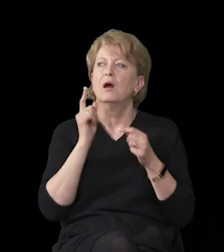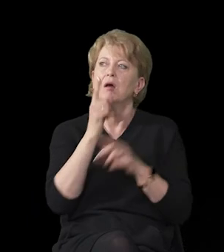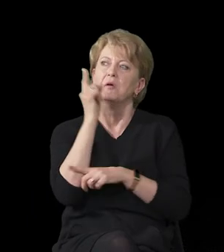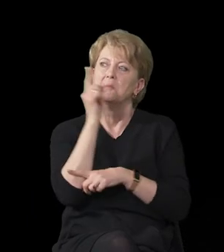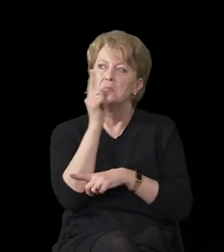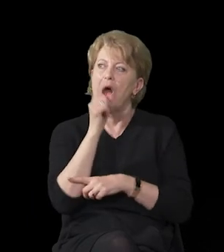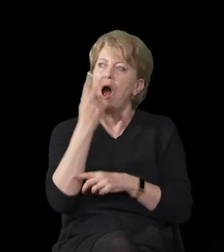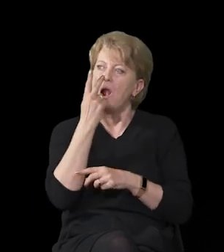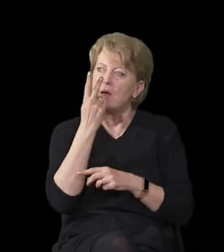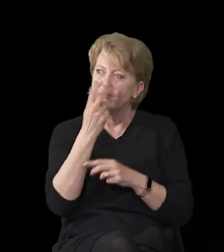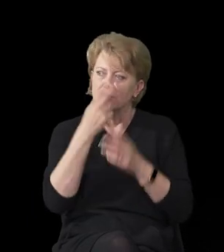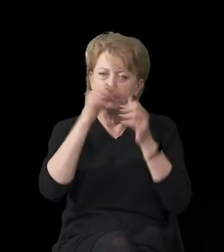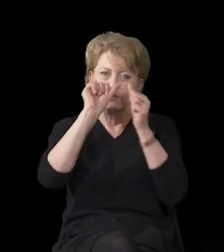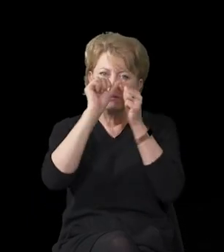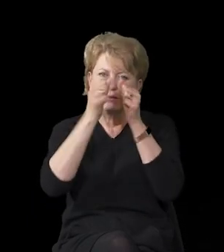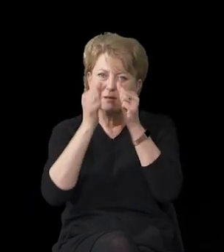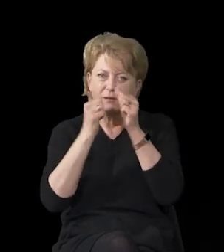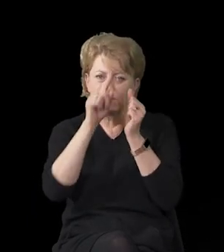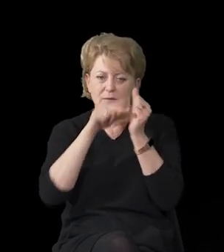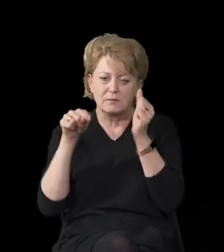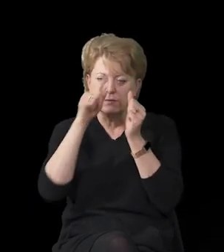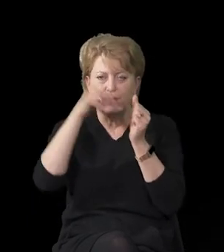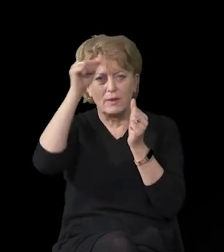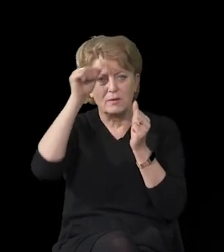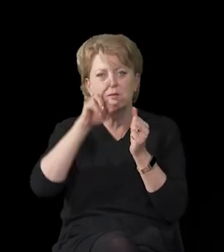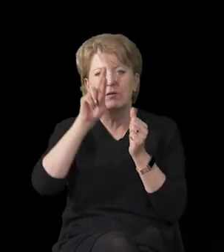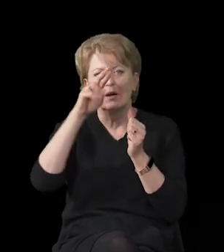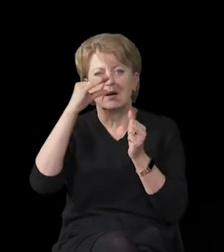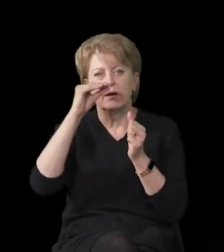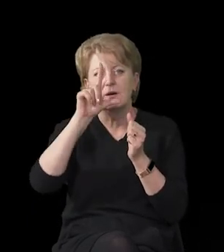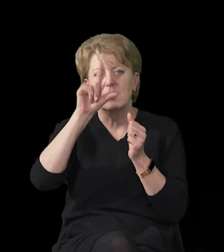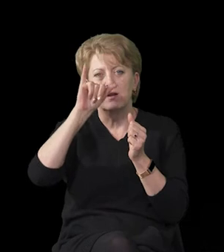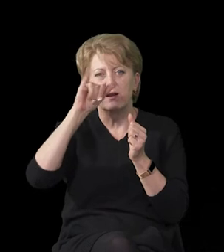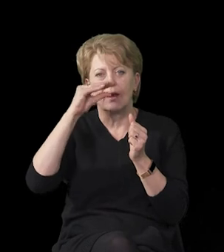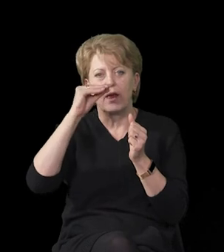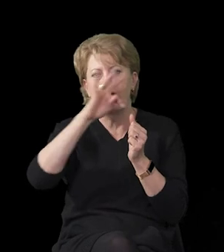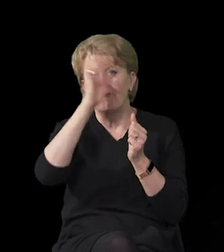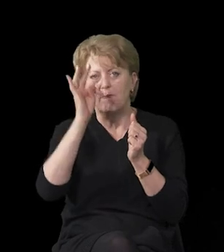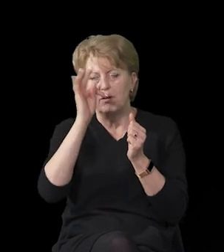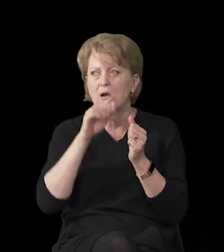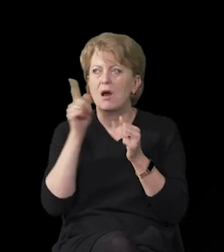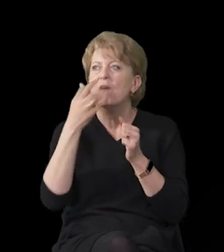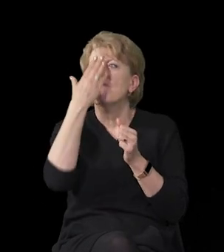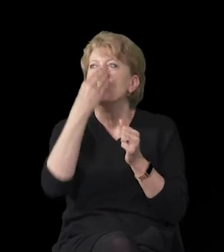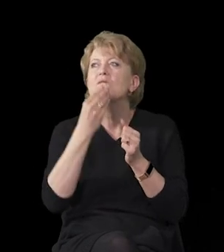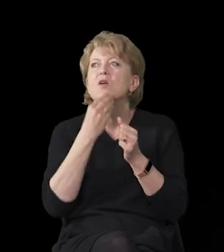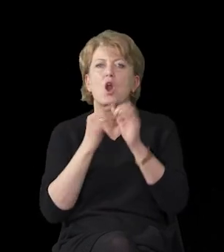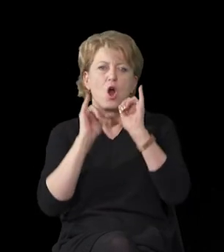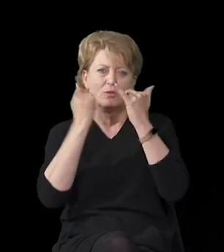które są na steli, one są ułożone tak, jakby to był jakiś budynek wielopiętrowy, a więc rodzaj